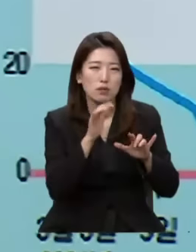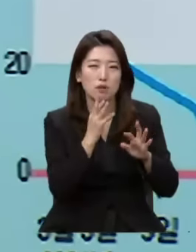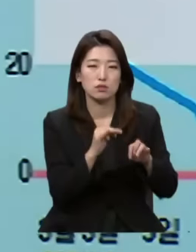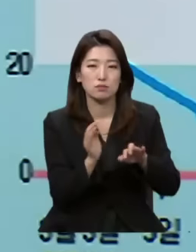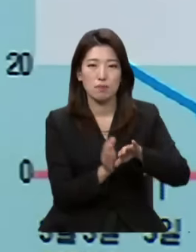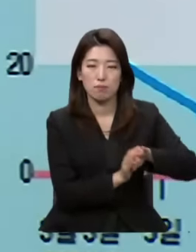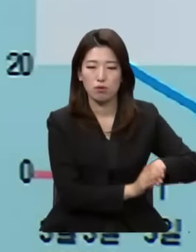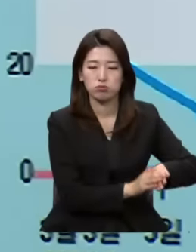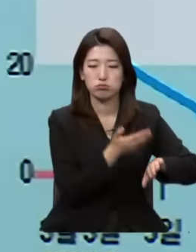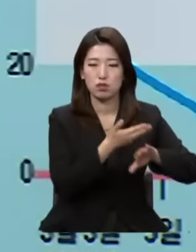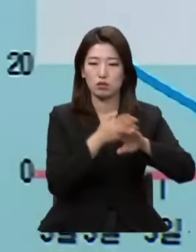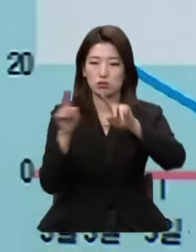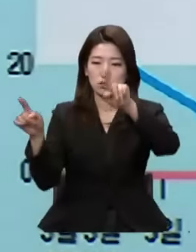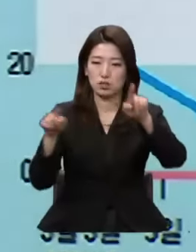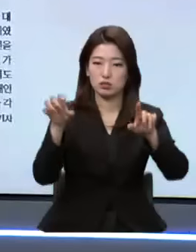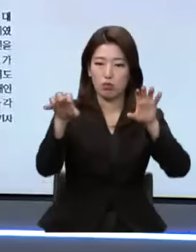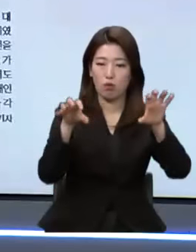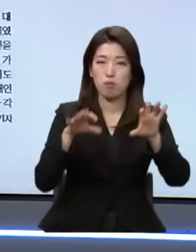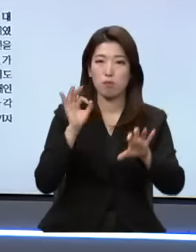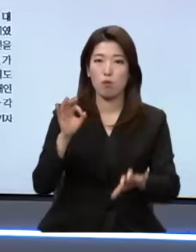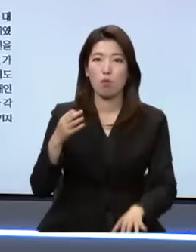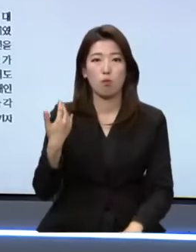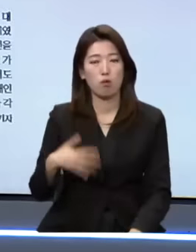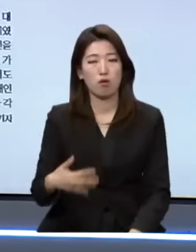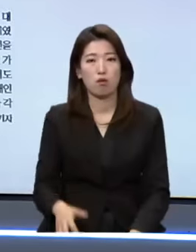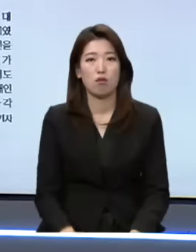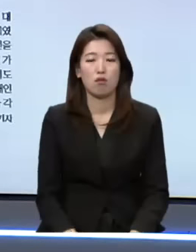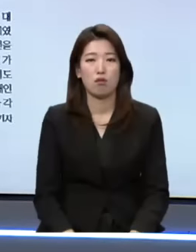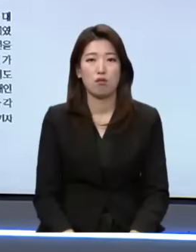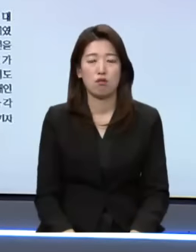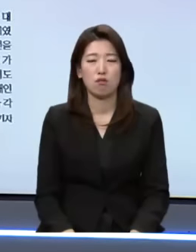그렇다라는 건데 근데 여기서 경기가